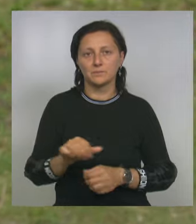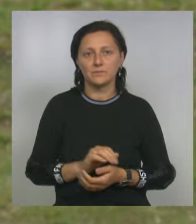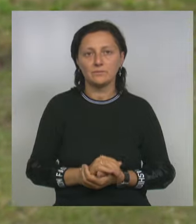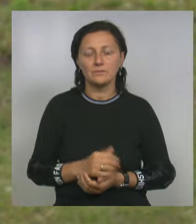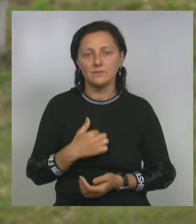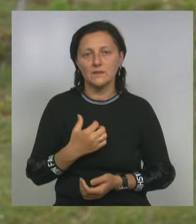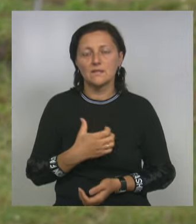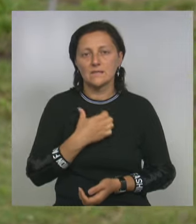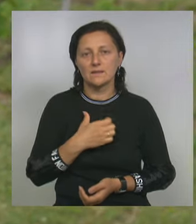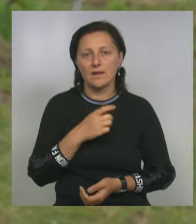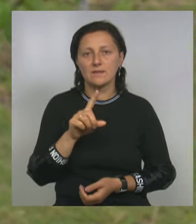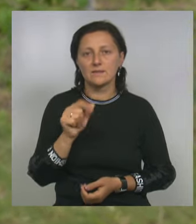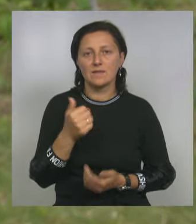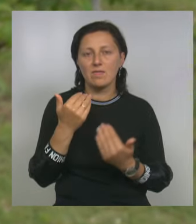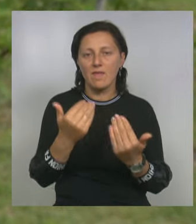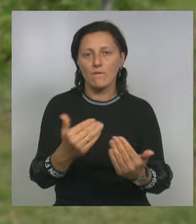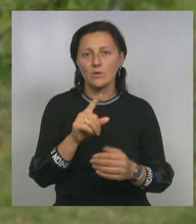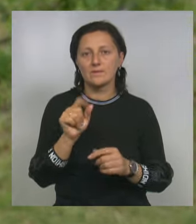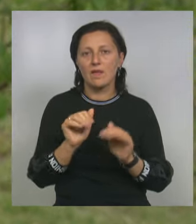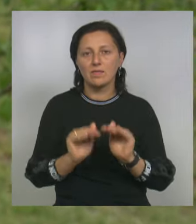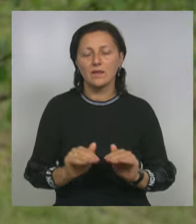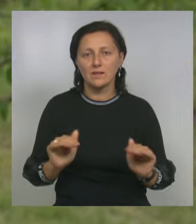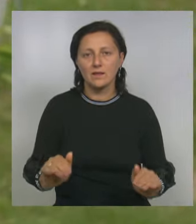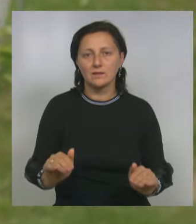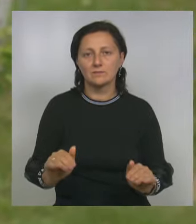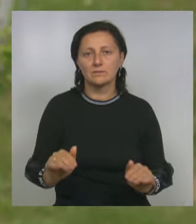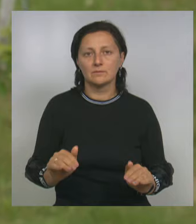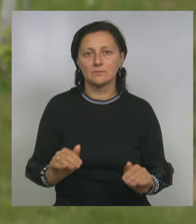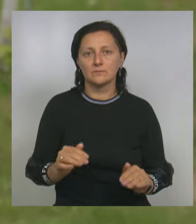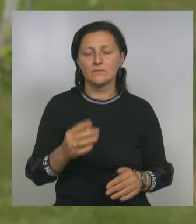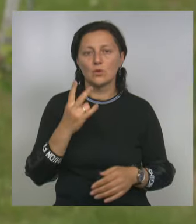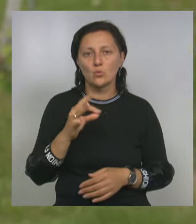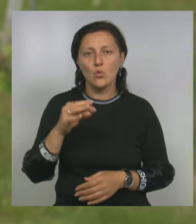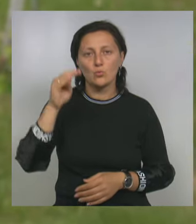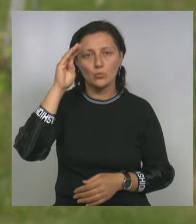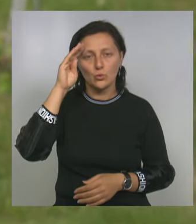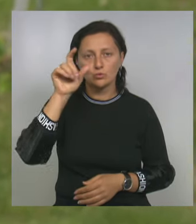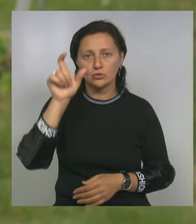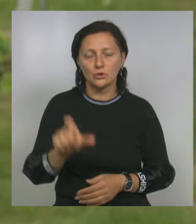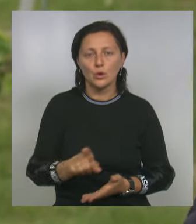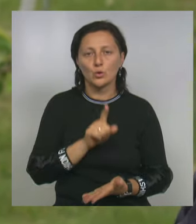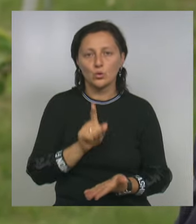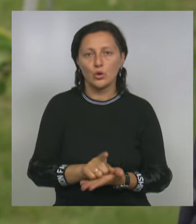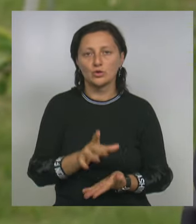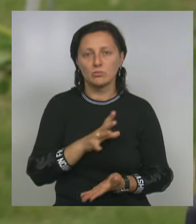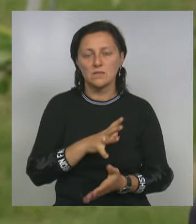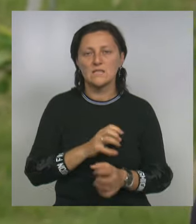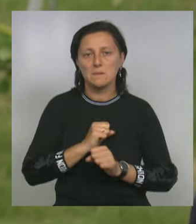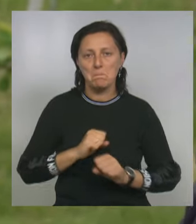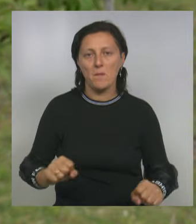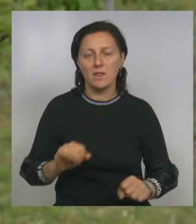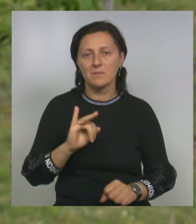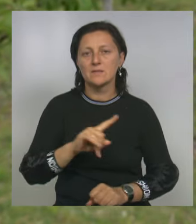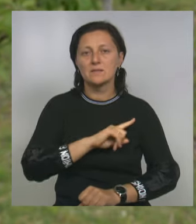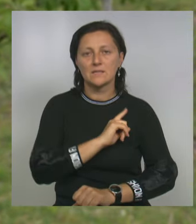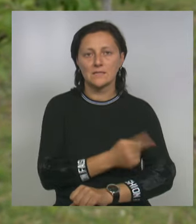него, страх вот за детей. Но знаете, мужчина должен быть смелым и сильным. И